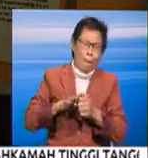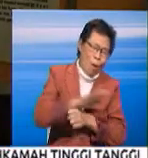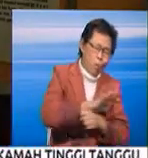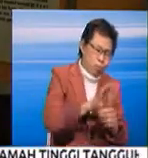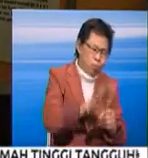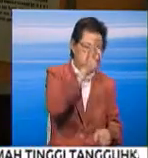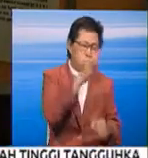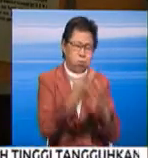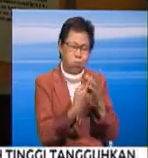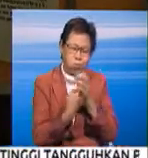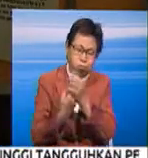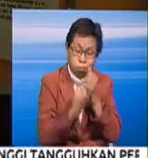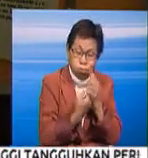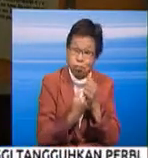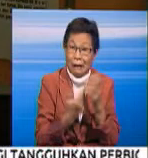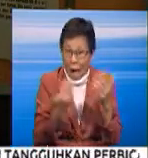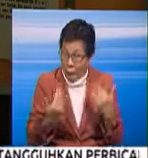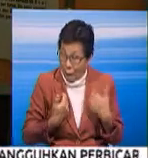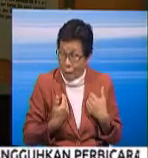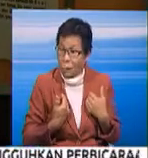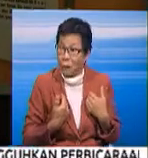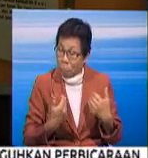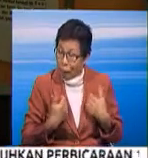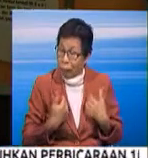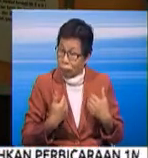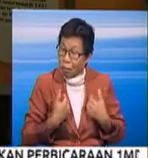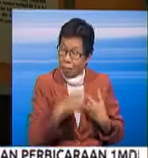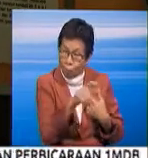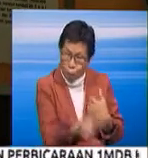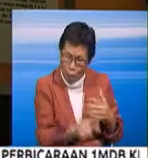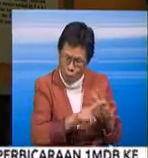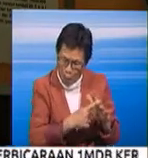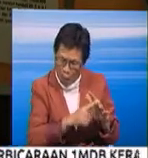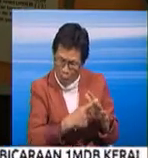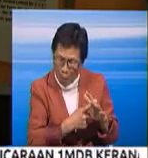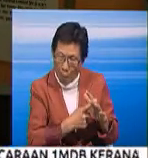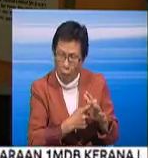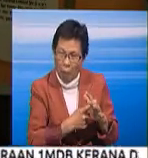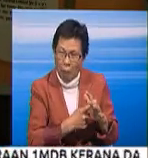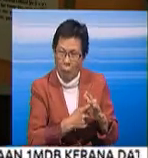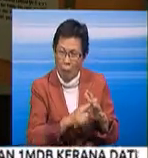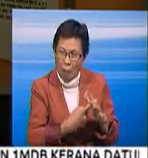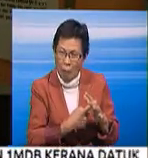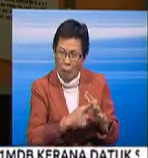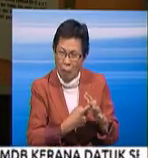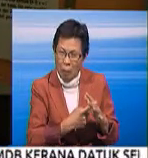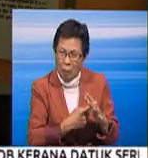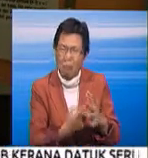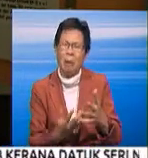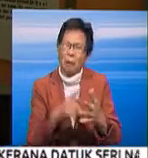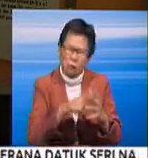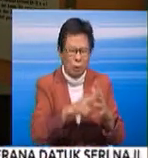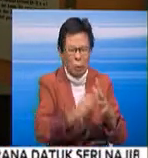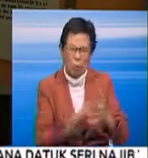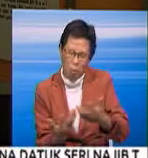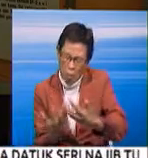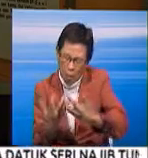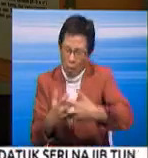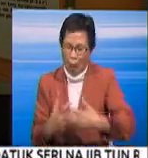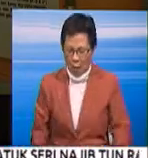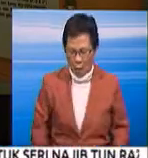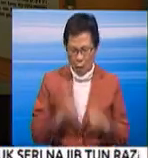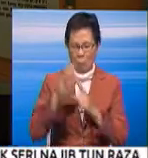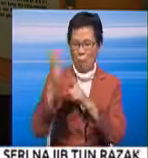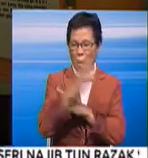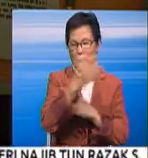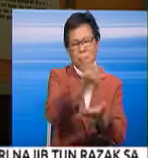semangat perpaduan. Malah ada di antara mereka yang mula mengalami asimilasi atau mengadaptasi gaya hidup, kebudayaan